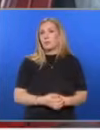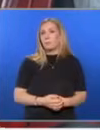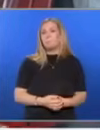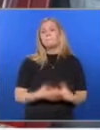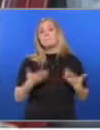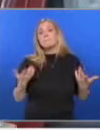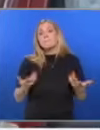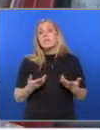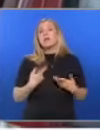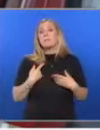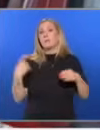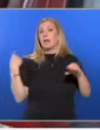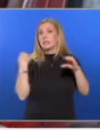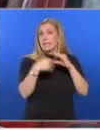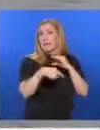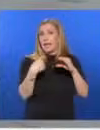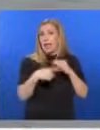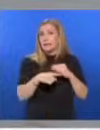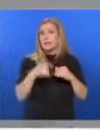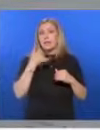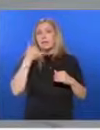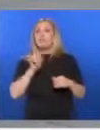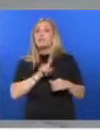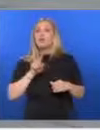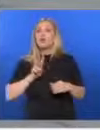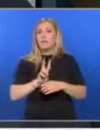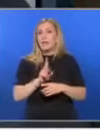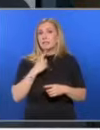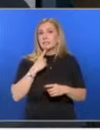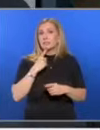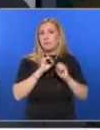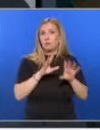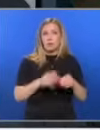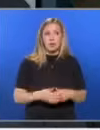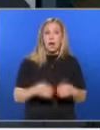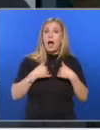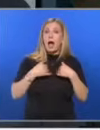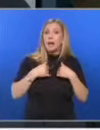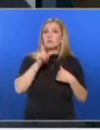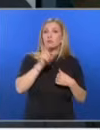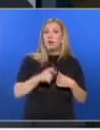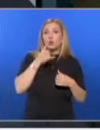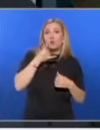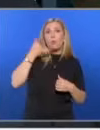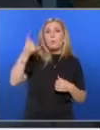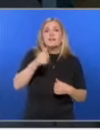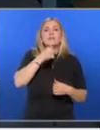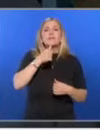многократно са се обаждали на телефон 112, за да съобщят за случая. Аз съм човека, който сигнализирах в събота